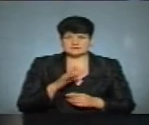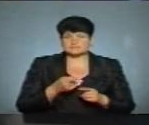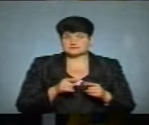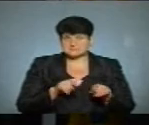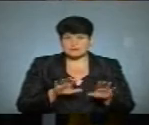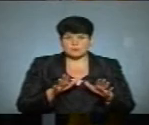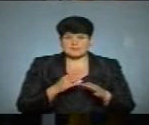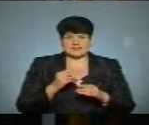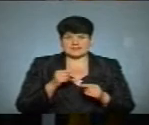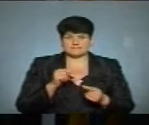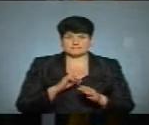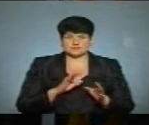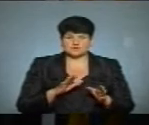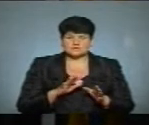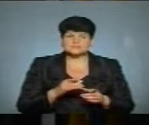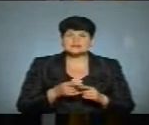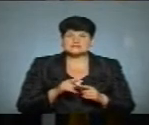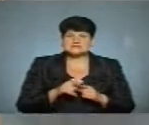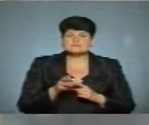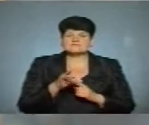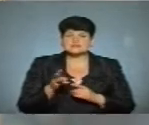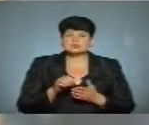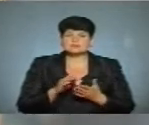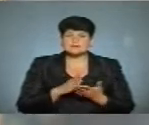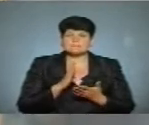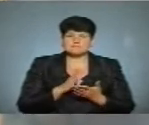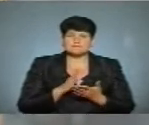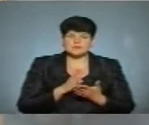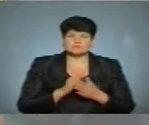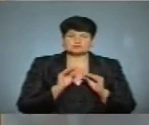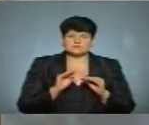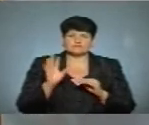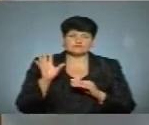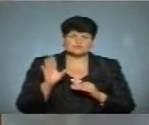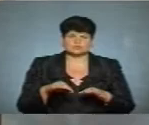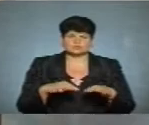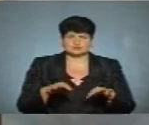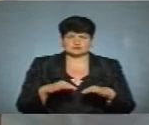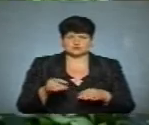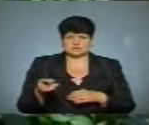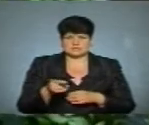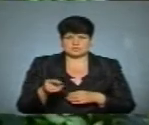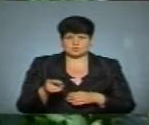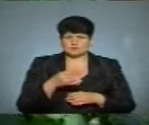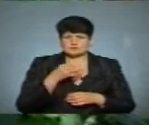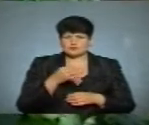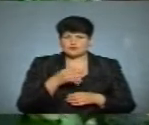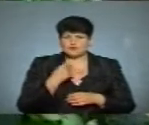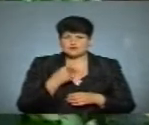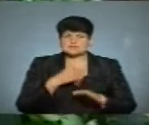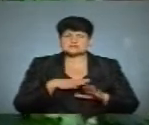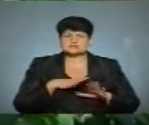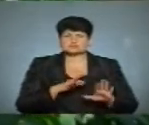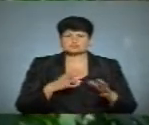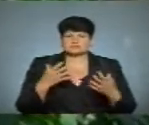не проти. Такі відеореєстратори мають встановити у всьому громадському транспорті Тернополя, каже заступник начальника міського управління транспортних